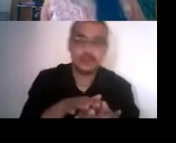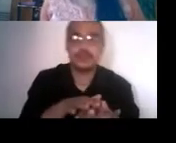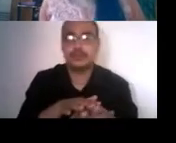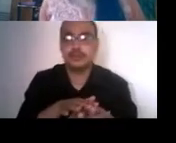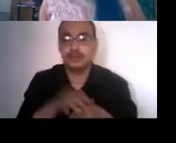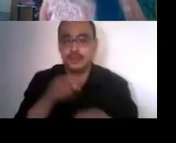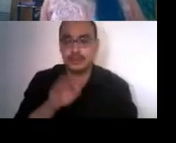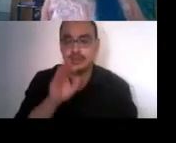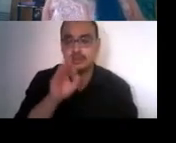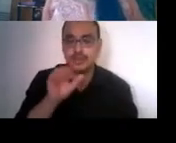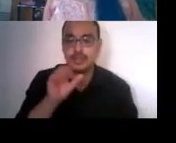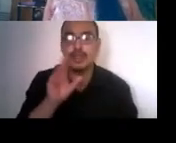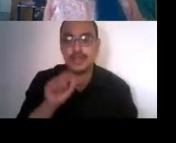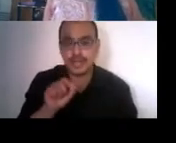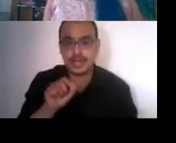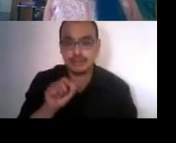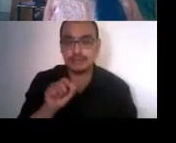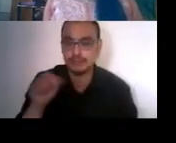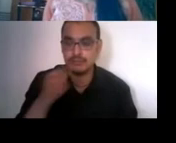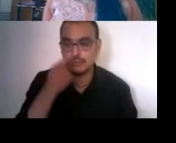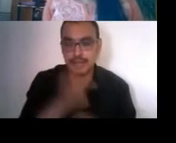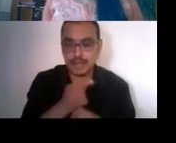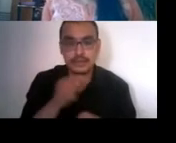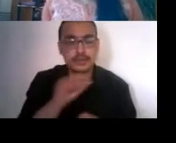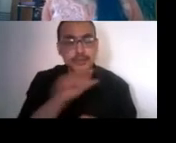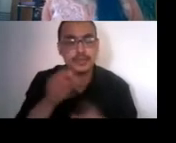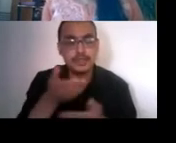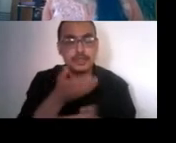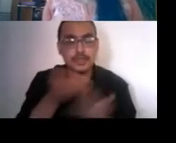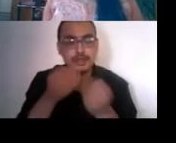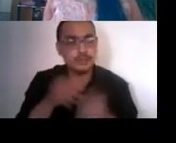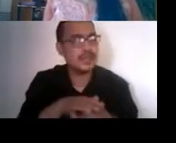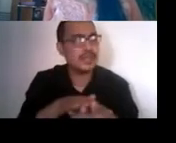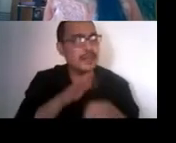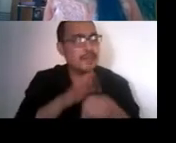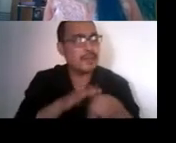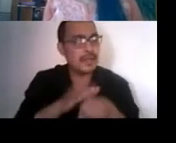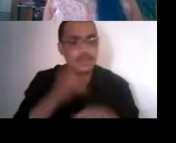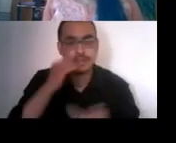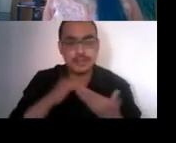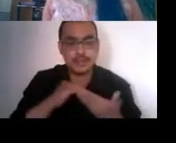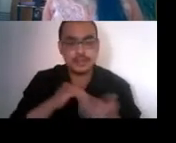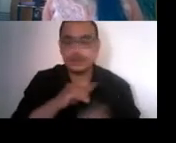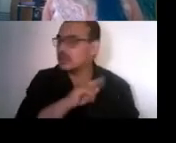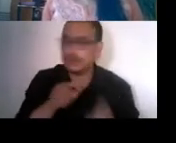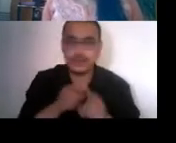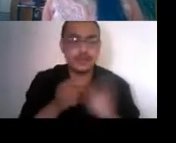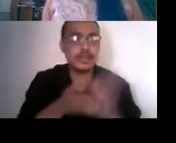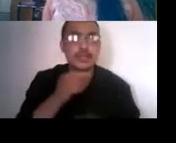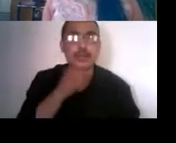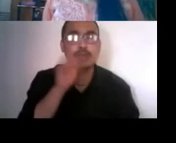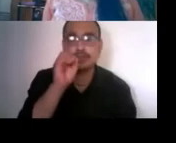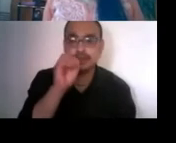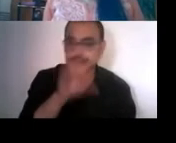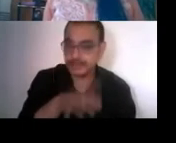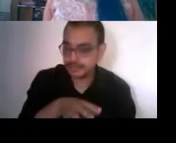सियर गर्नुहुन्छ होला मलाई यति धेरै माया गर्ने नि मेरो श्रीमानले मलाई कहीँ जान नदिने होइन म कहीँ बाहिर गएँ